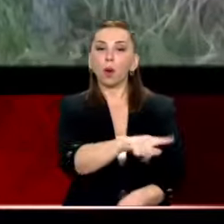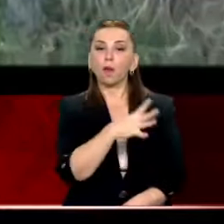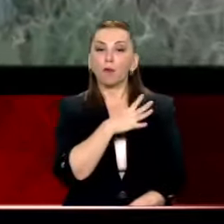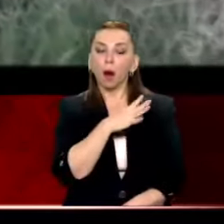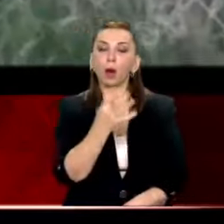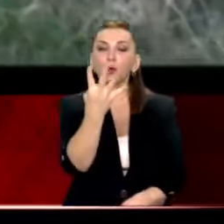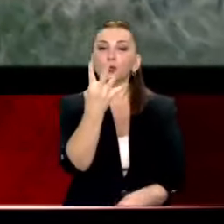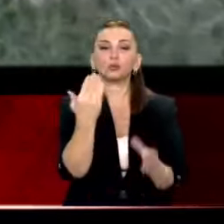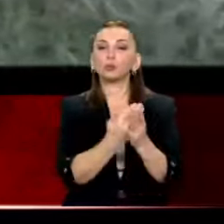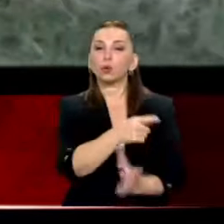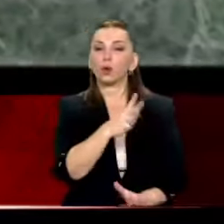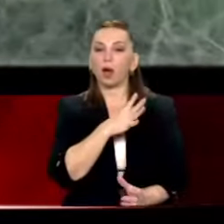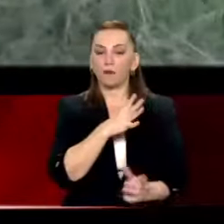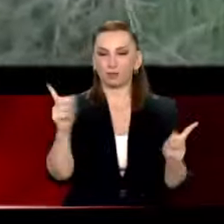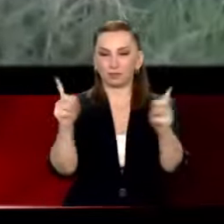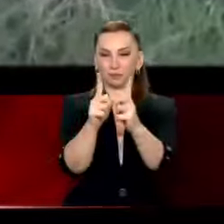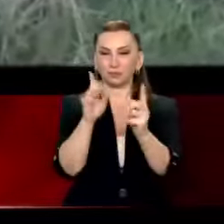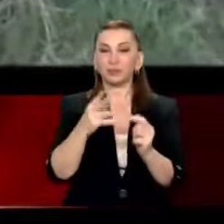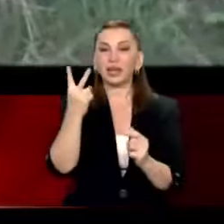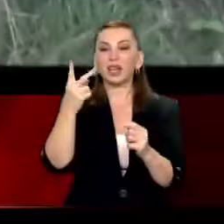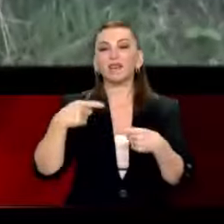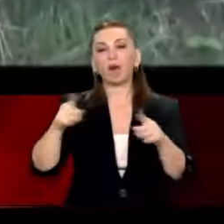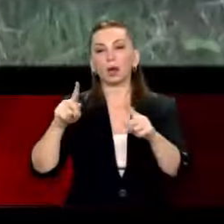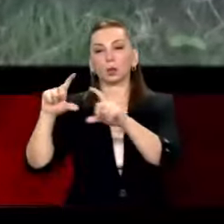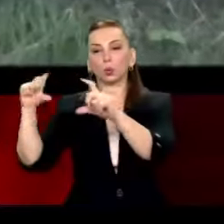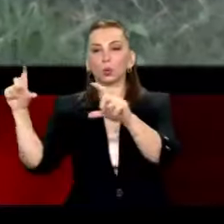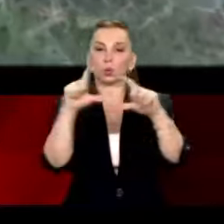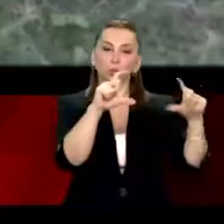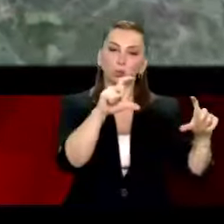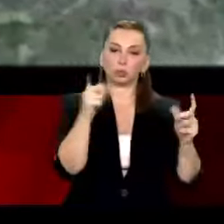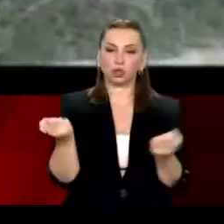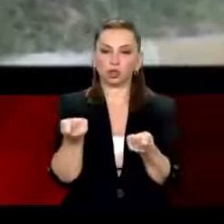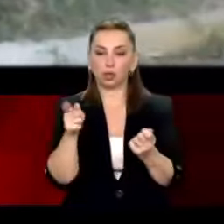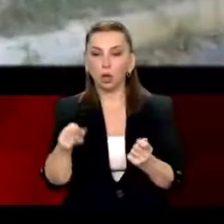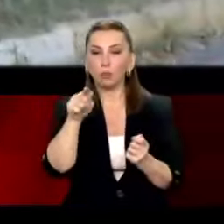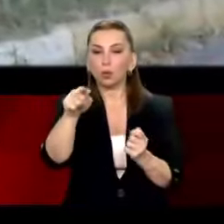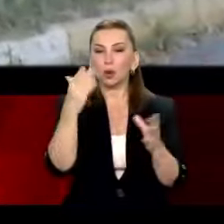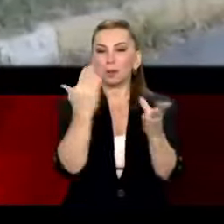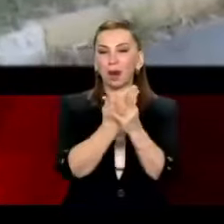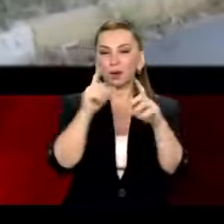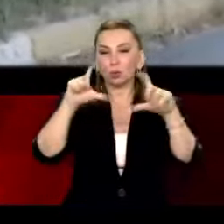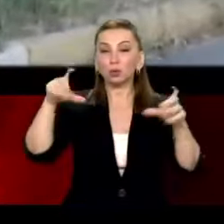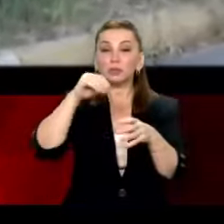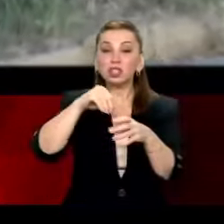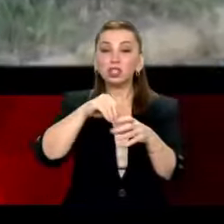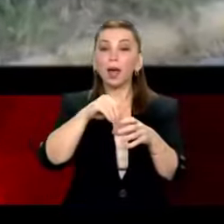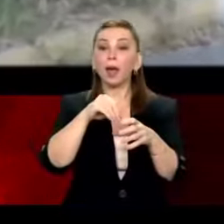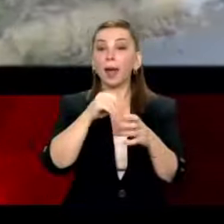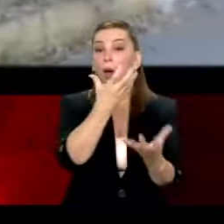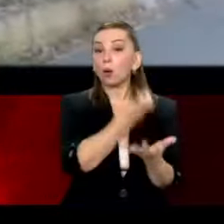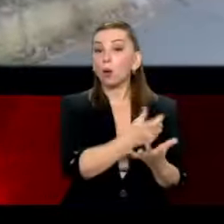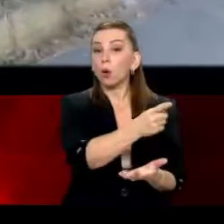var Üstelik bu konuşma iki farklı kurumda çalışan kişi arasında geçiyordu yani Bu belgelerin sadece kurum içinde bulunması gerekiyordu ama